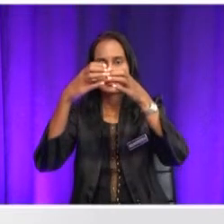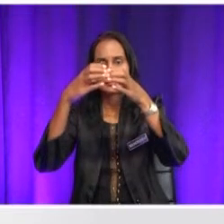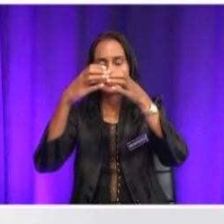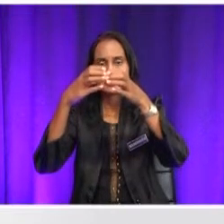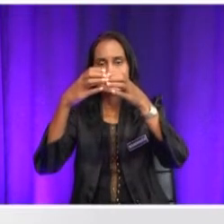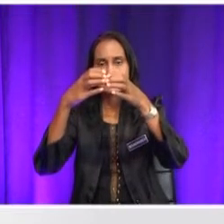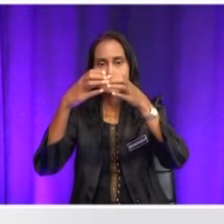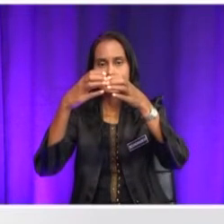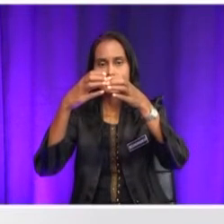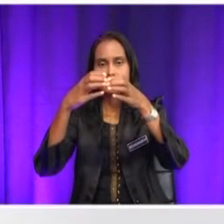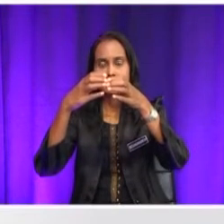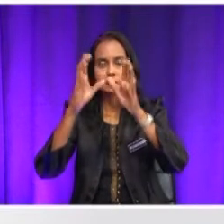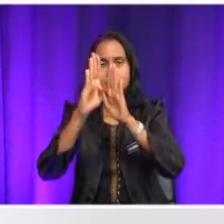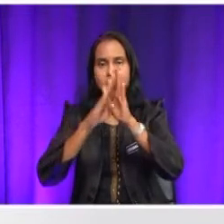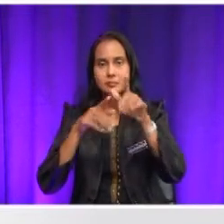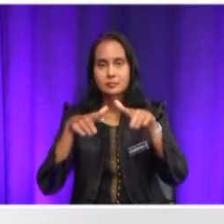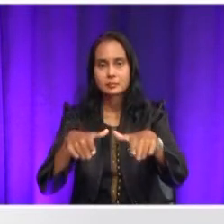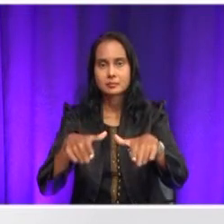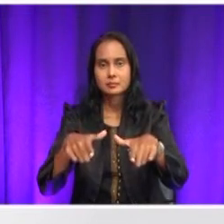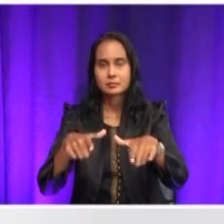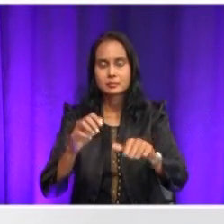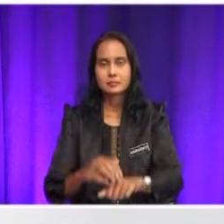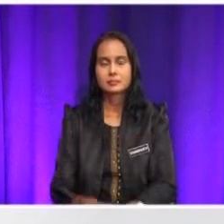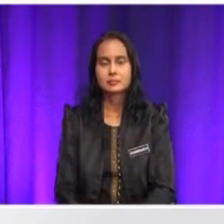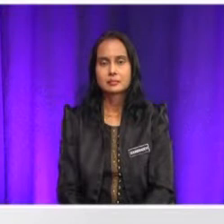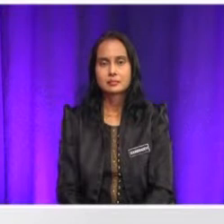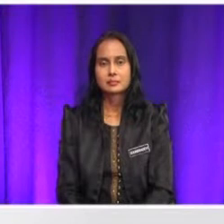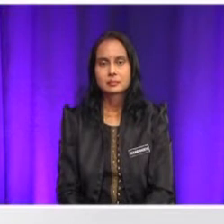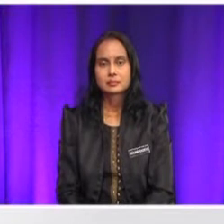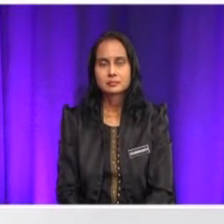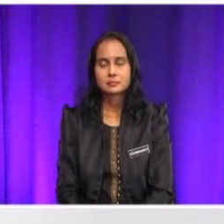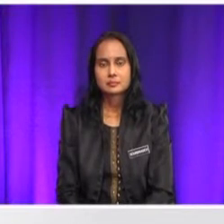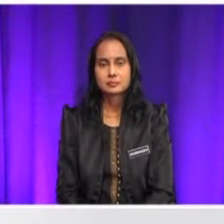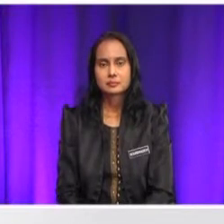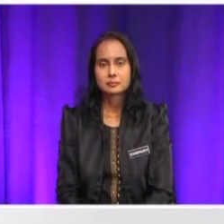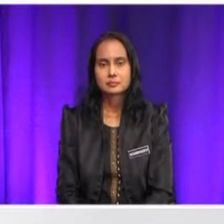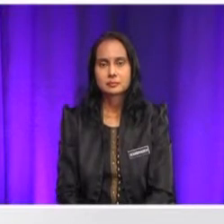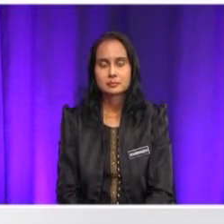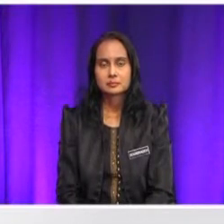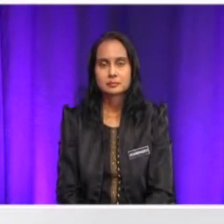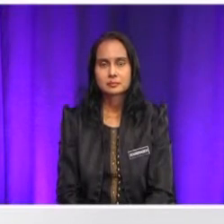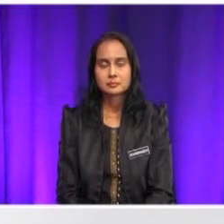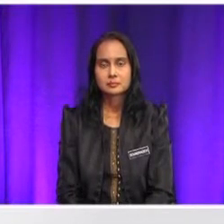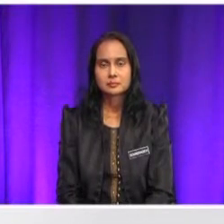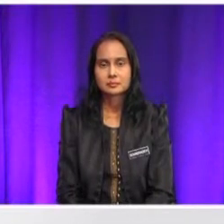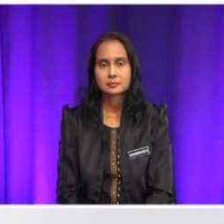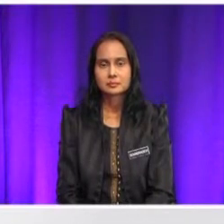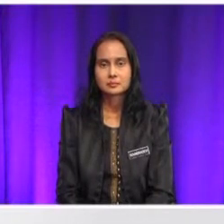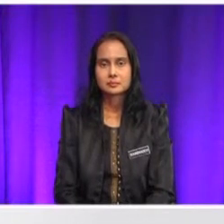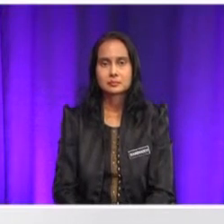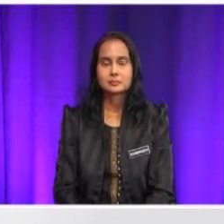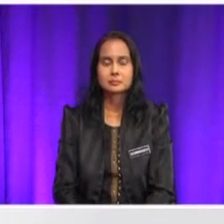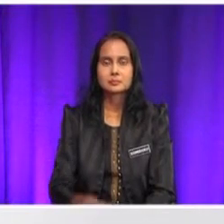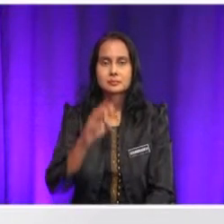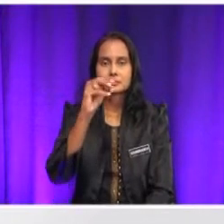berkayu berkayu bagus batang berkayu Oke jadi pokok monokotil dia bukan